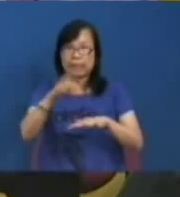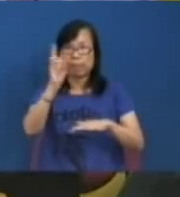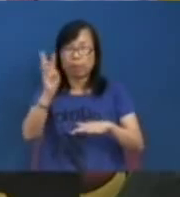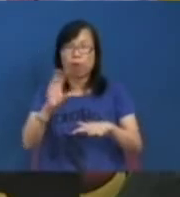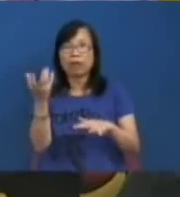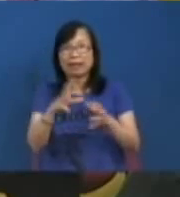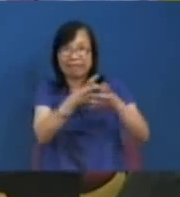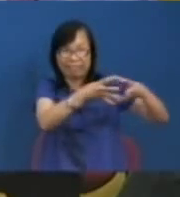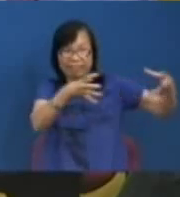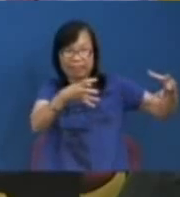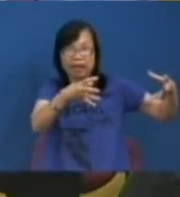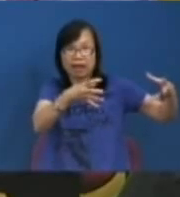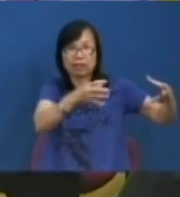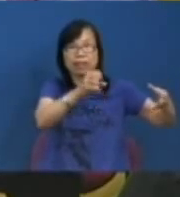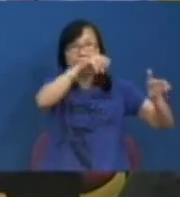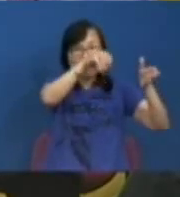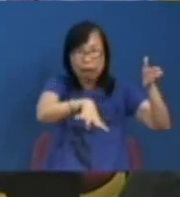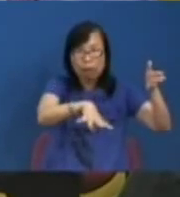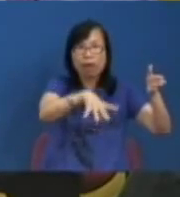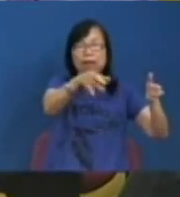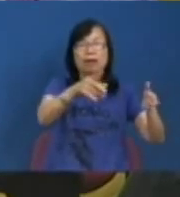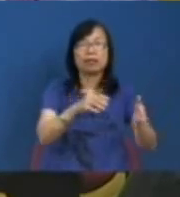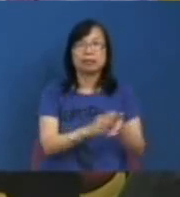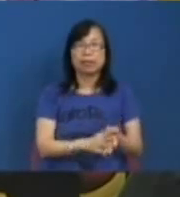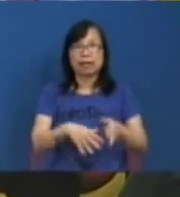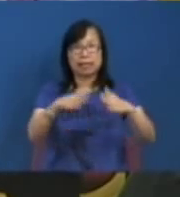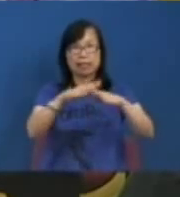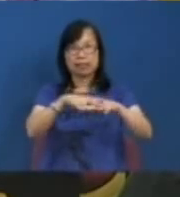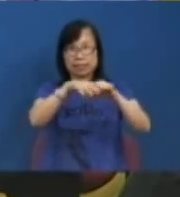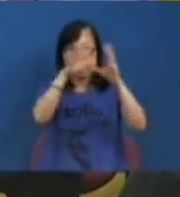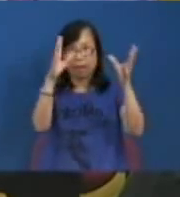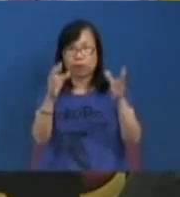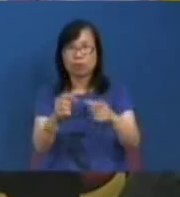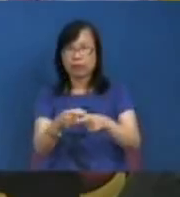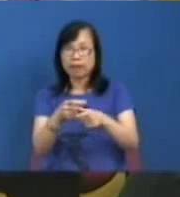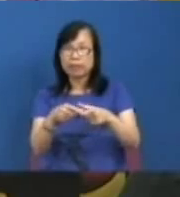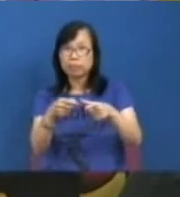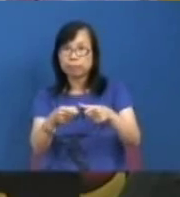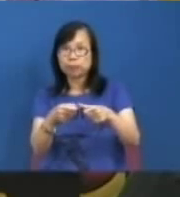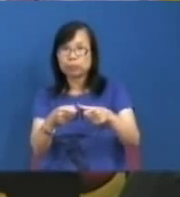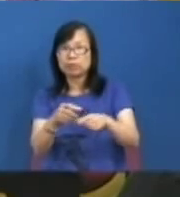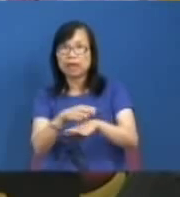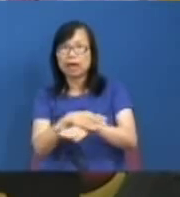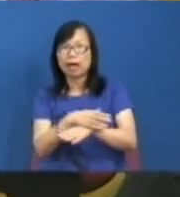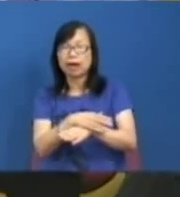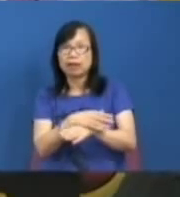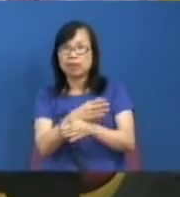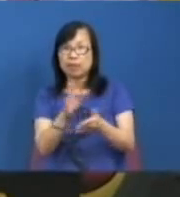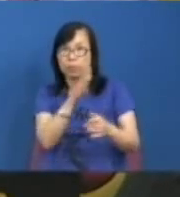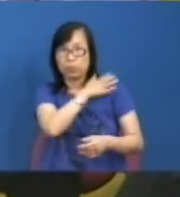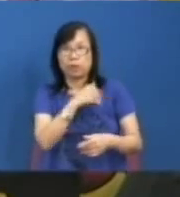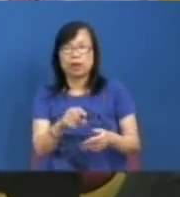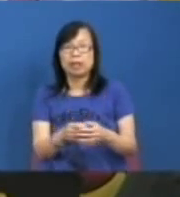滲漏咧，咁呢個咧應該就係整個屋苑個公家嘅責任嚟嘅。如果佢哋係有業主立案法